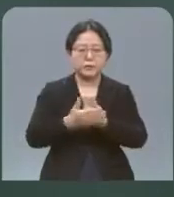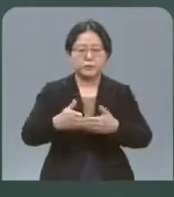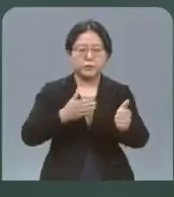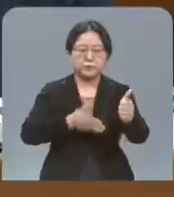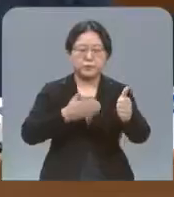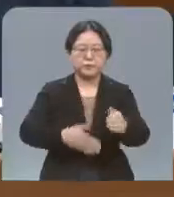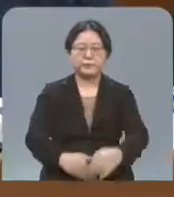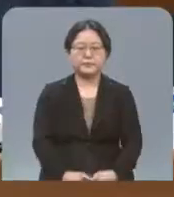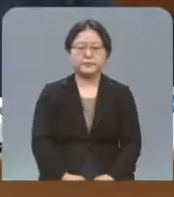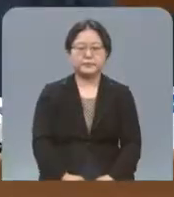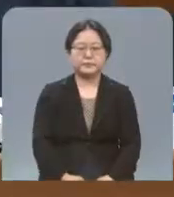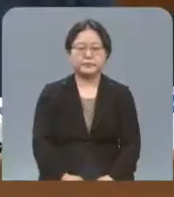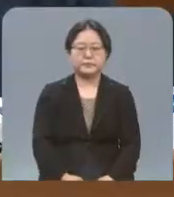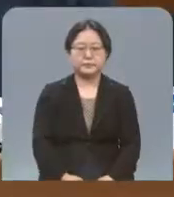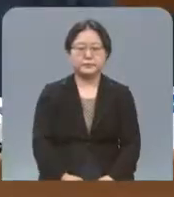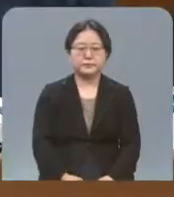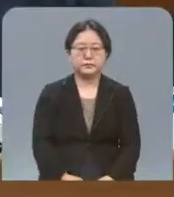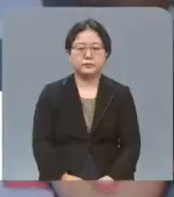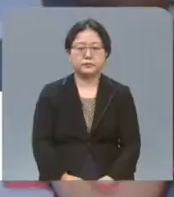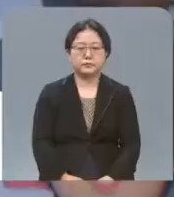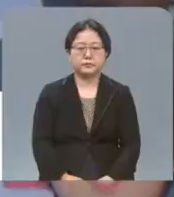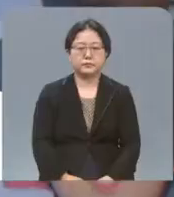요청했습니다.